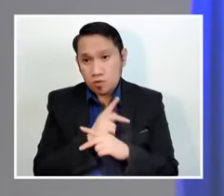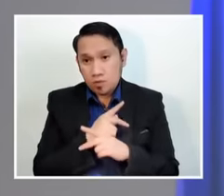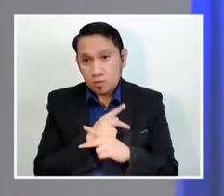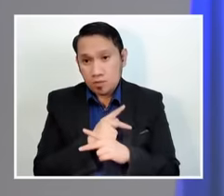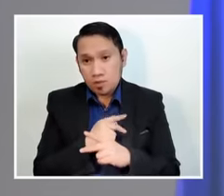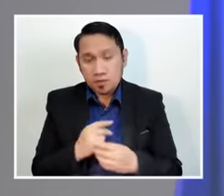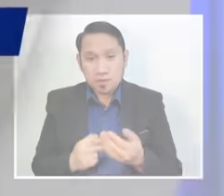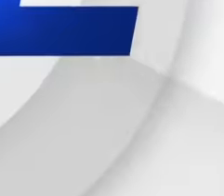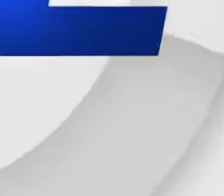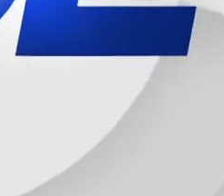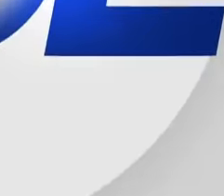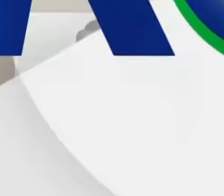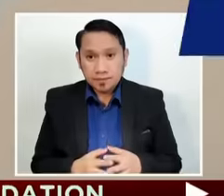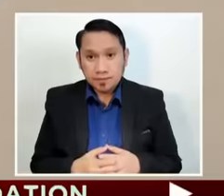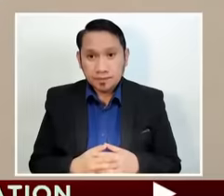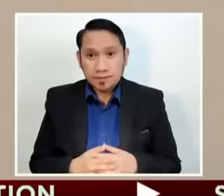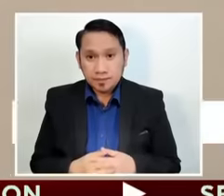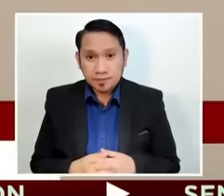L. Chico.